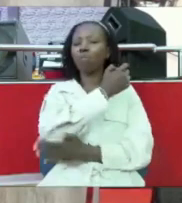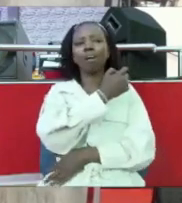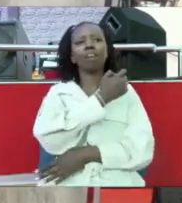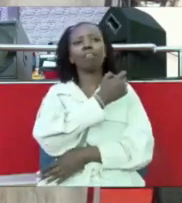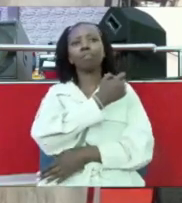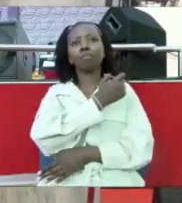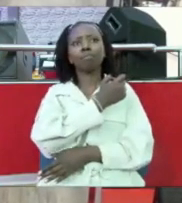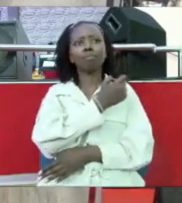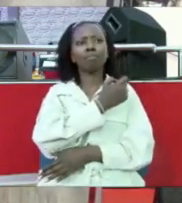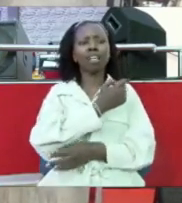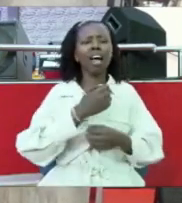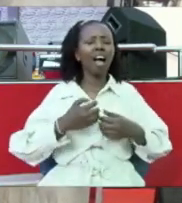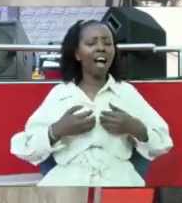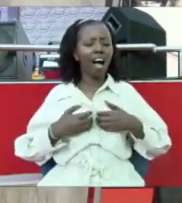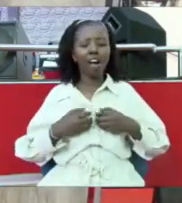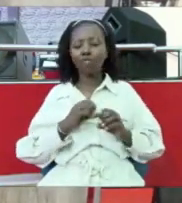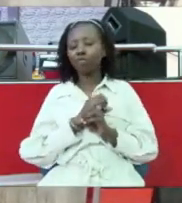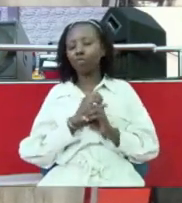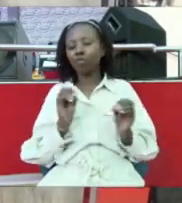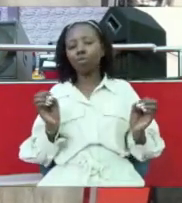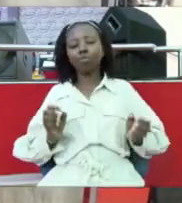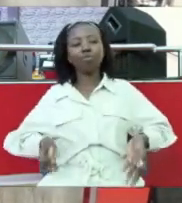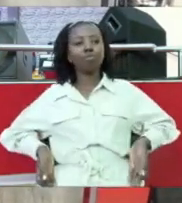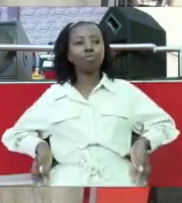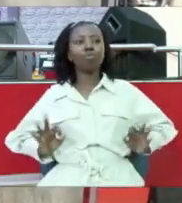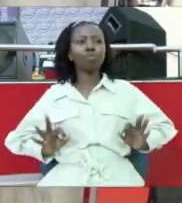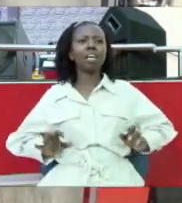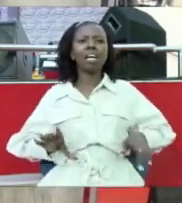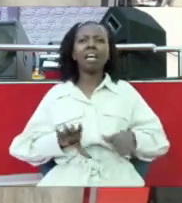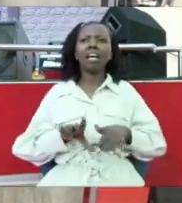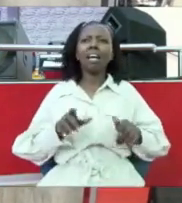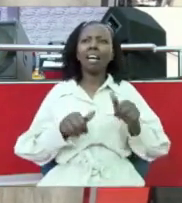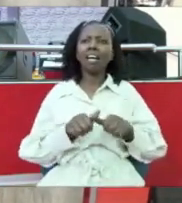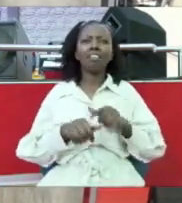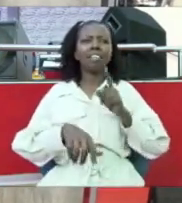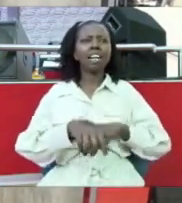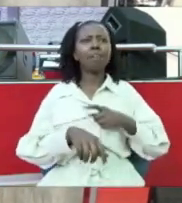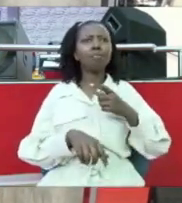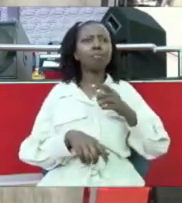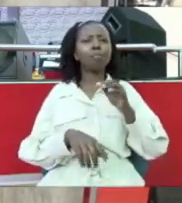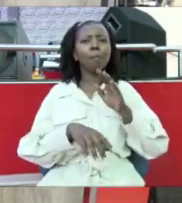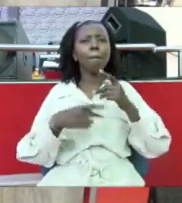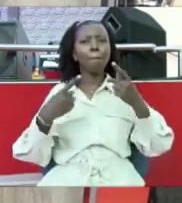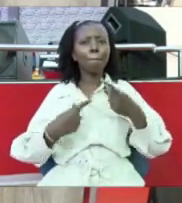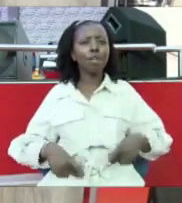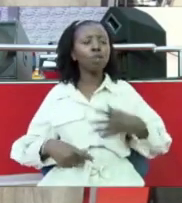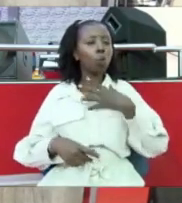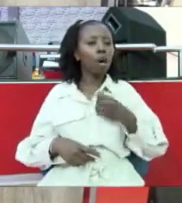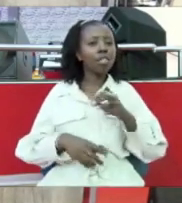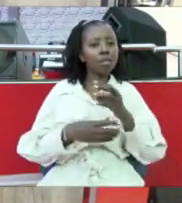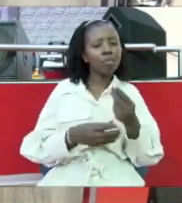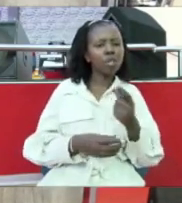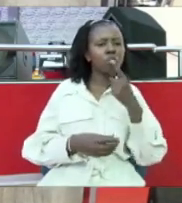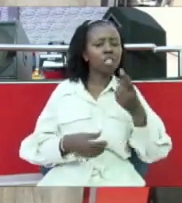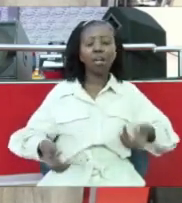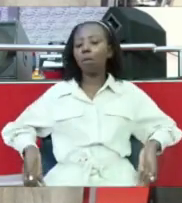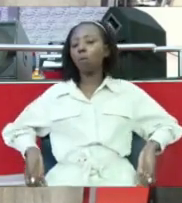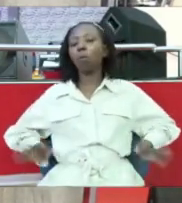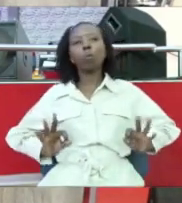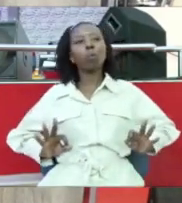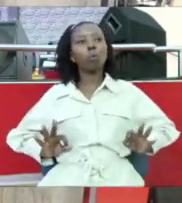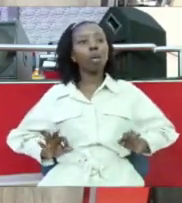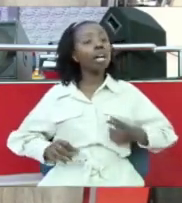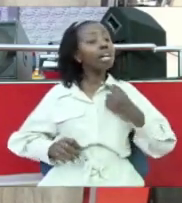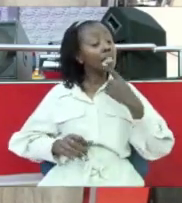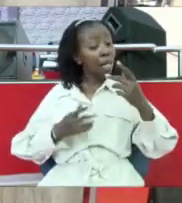ni mbaya. Sina. I don't have. Yeah, and every time somebody anakuja kukopa unamwambia sina. Kila wakati Mungu anakupa kitu unasema hauna. Unamwambia unakuaga